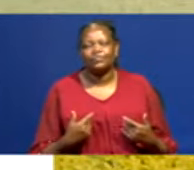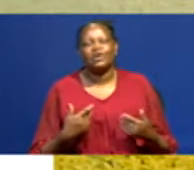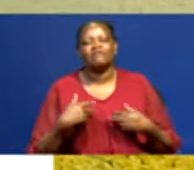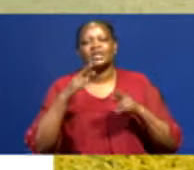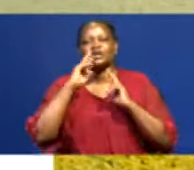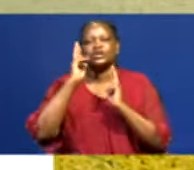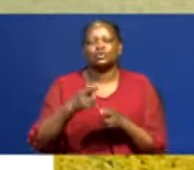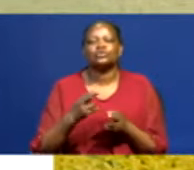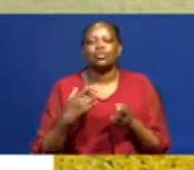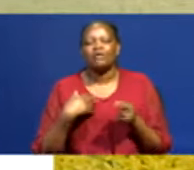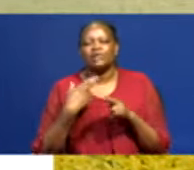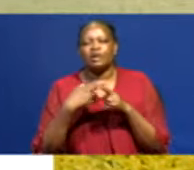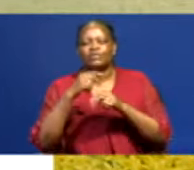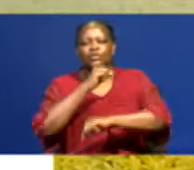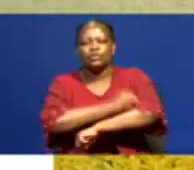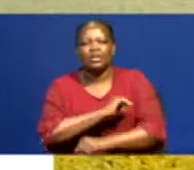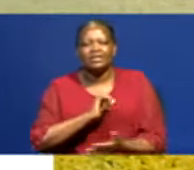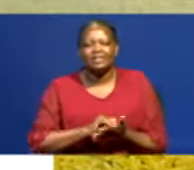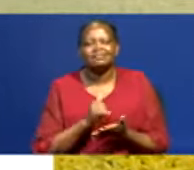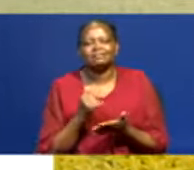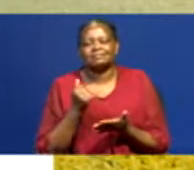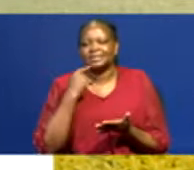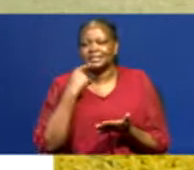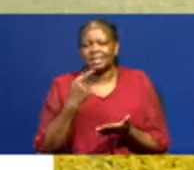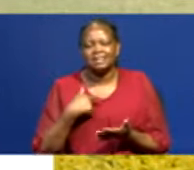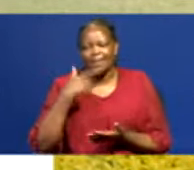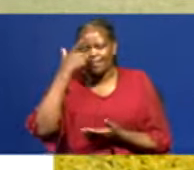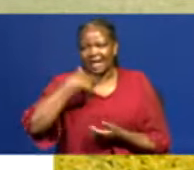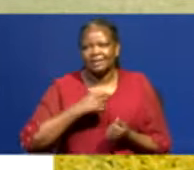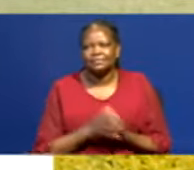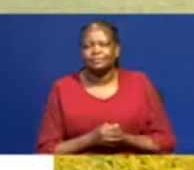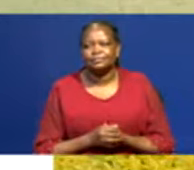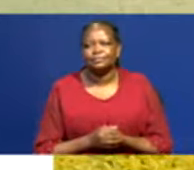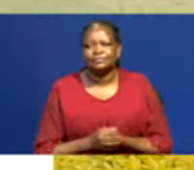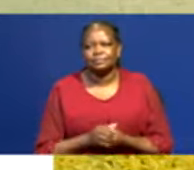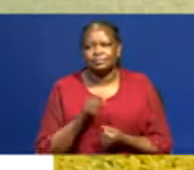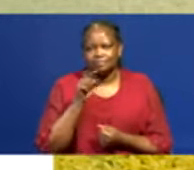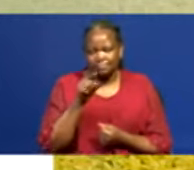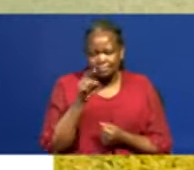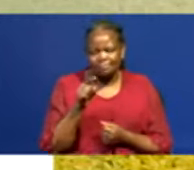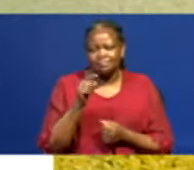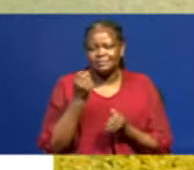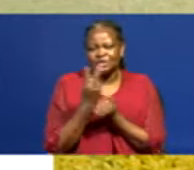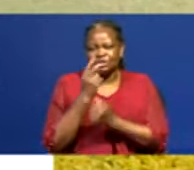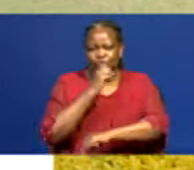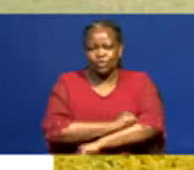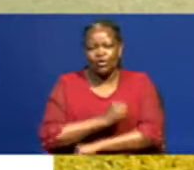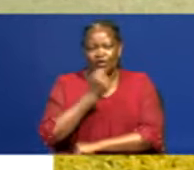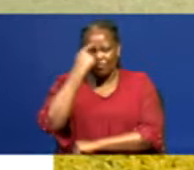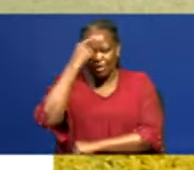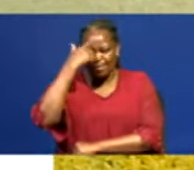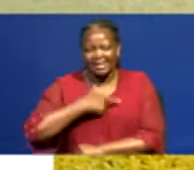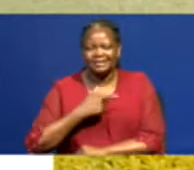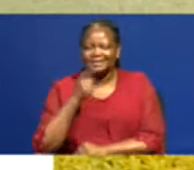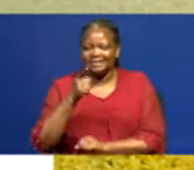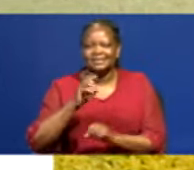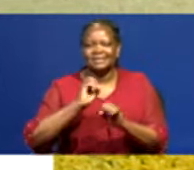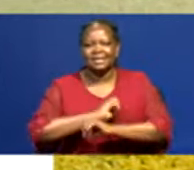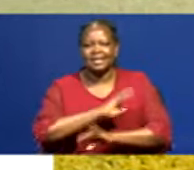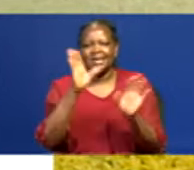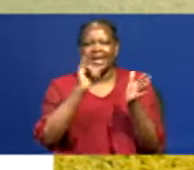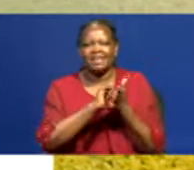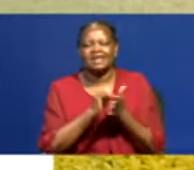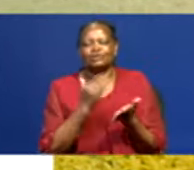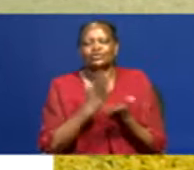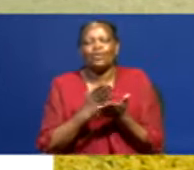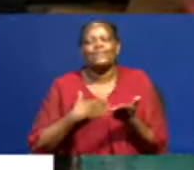school that suggests my condition, SA High School for the Blind. That alone is evident to you that I am